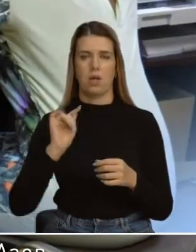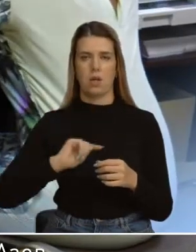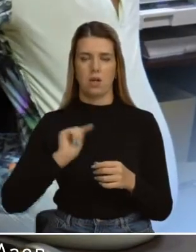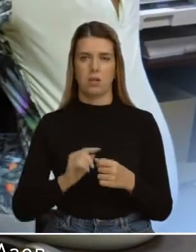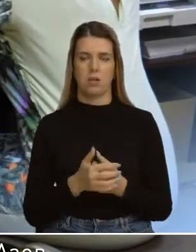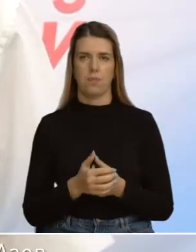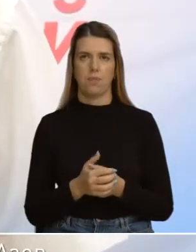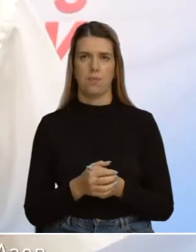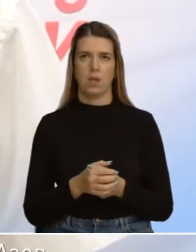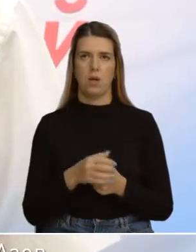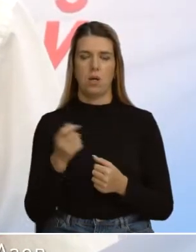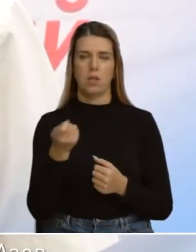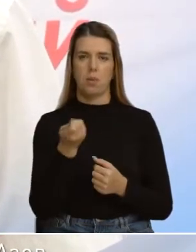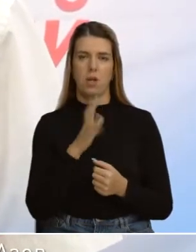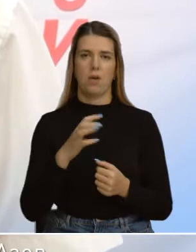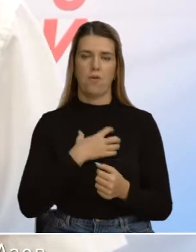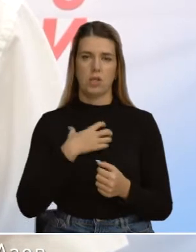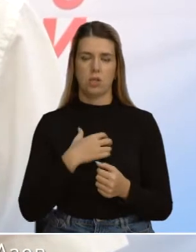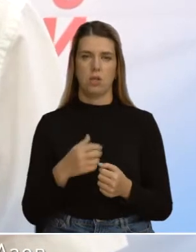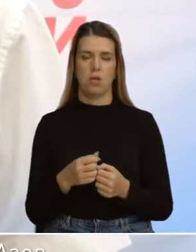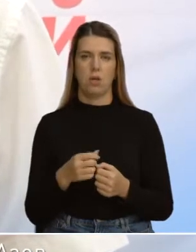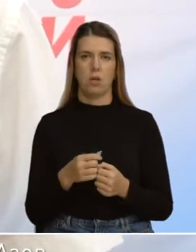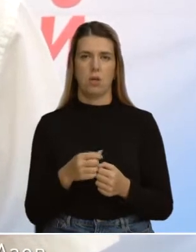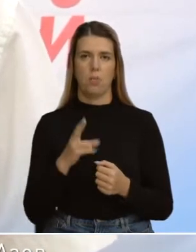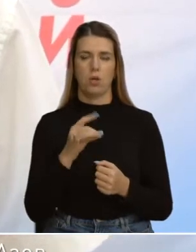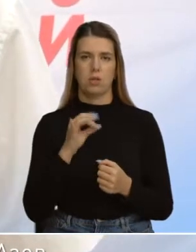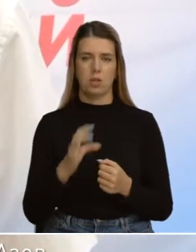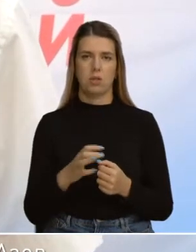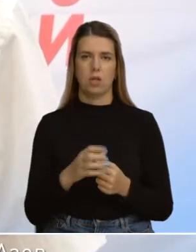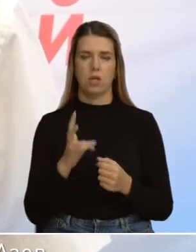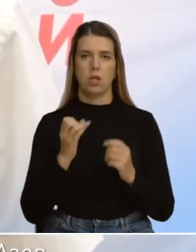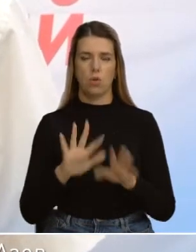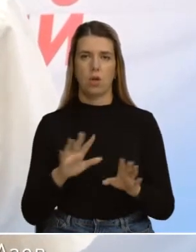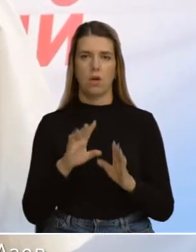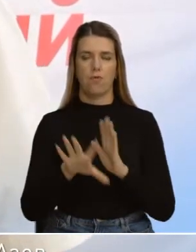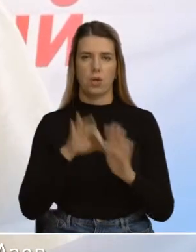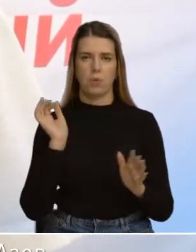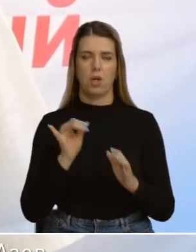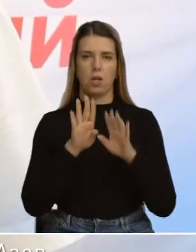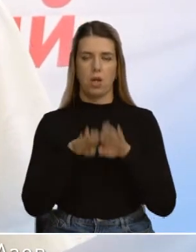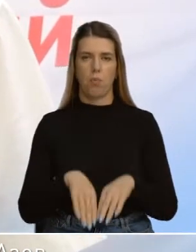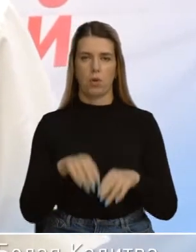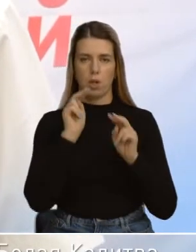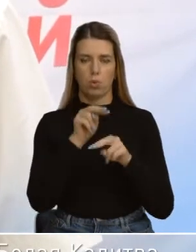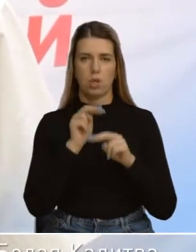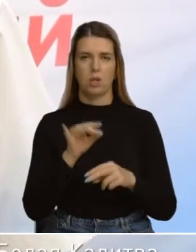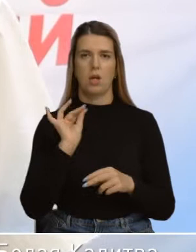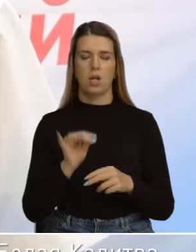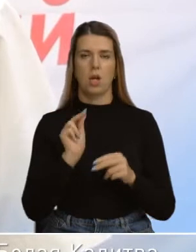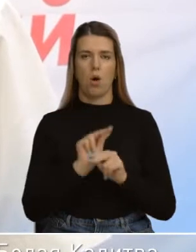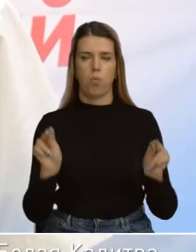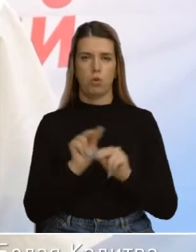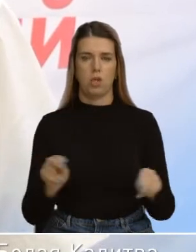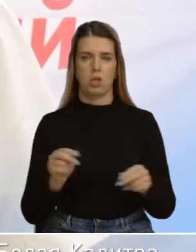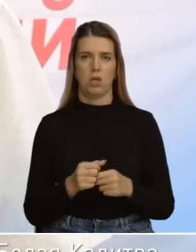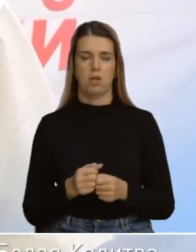характер. Немаловажную роль играет и процесс не только подбора, набора наблюдателей, но и